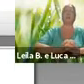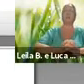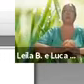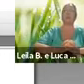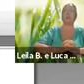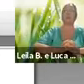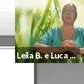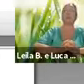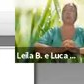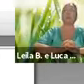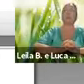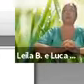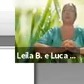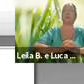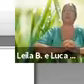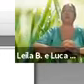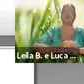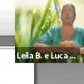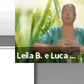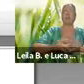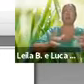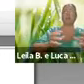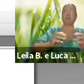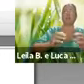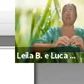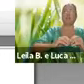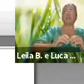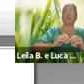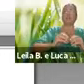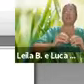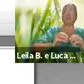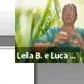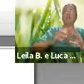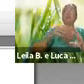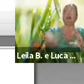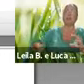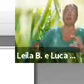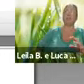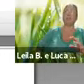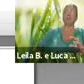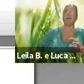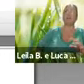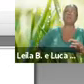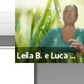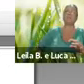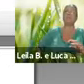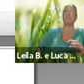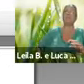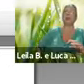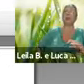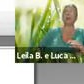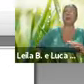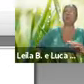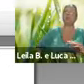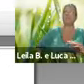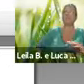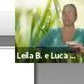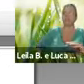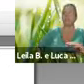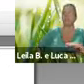è una raffigurazione delle persone che fanno un ricettario di erbe medicinali